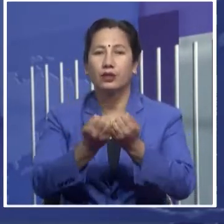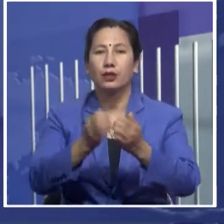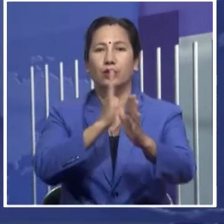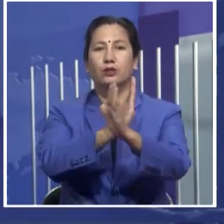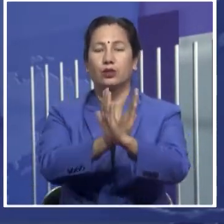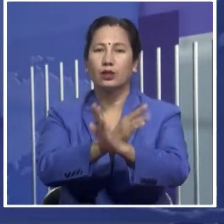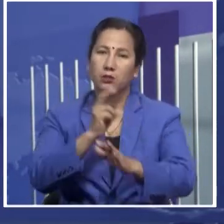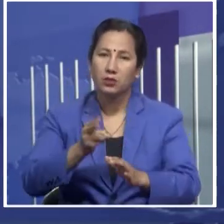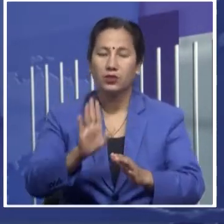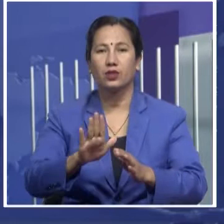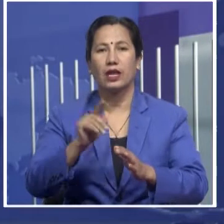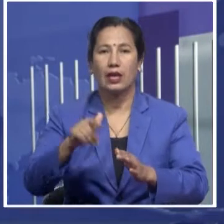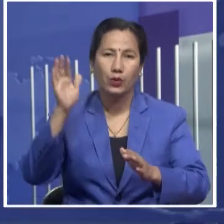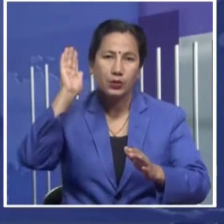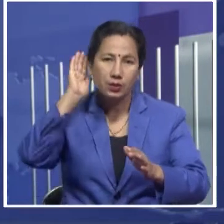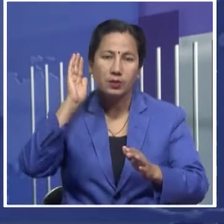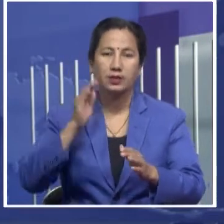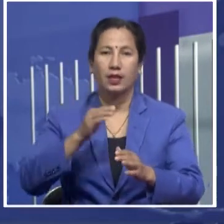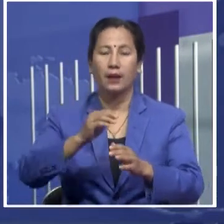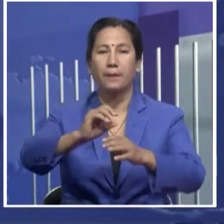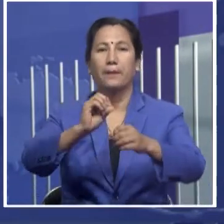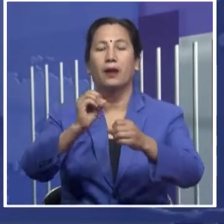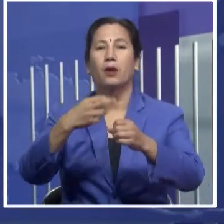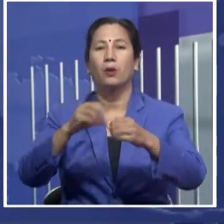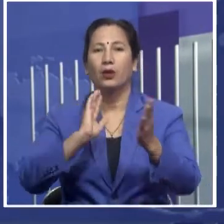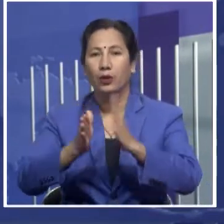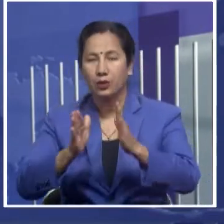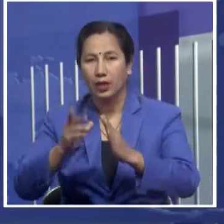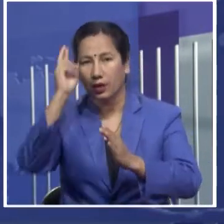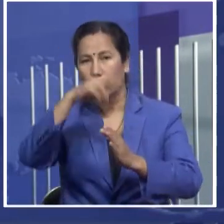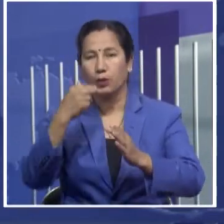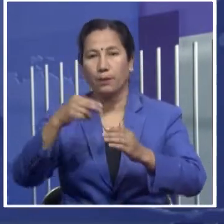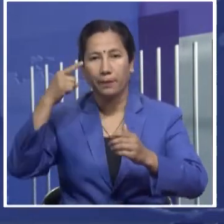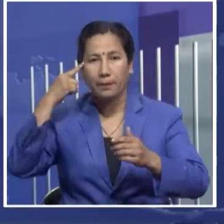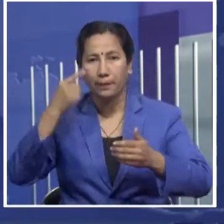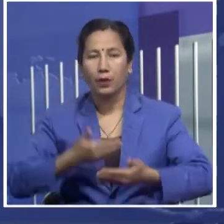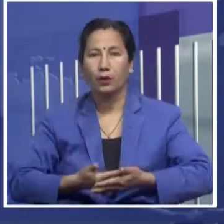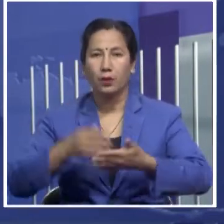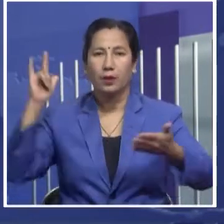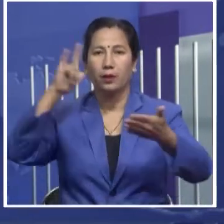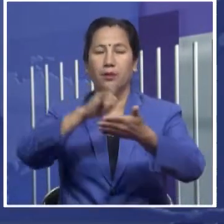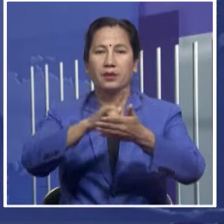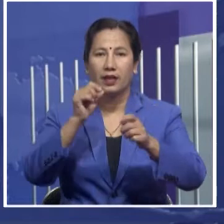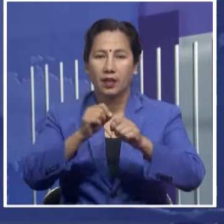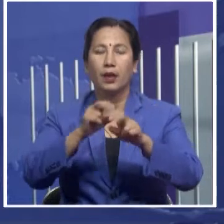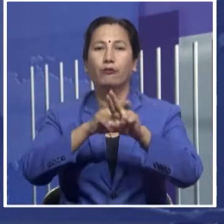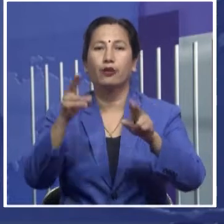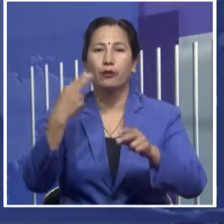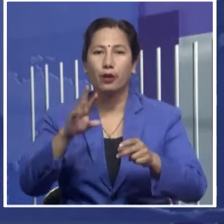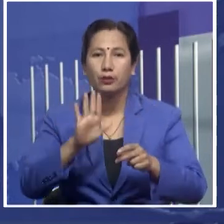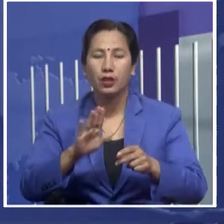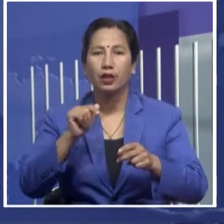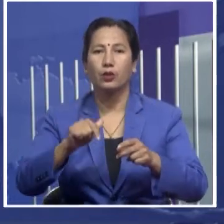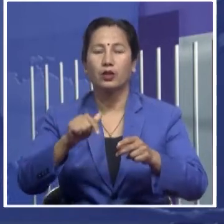भने कायमै छ। आजको समाचारमा बहुप्रतीक्षित योजनाको रूपमा रहेको गौतम बुद्ध विमानस्थल निर्माण सम्पन्न भएको प्रसङ्ग हुनेछ